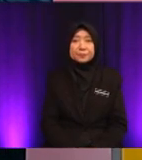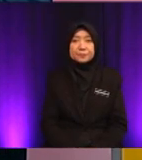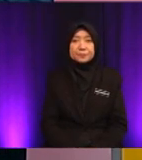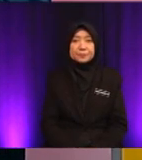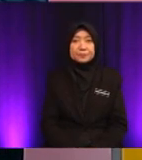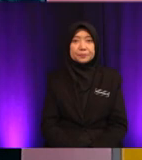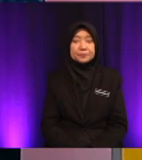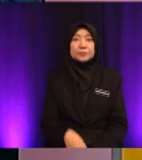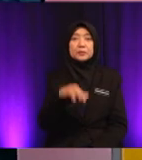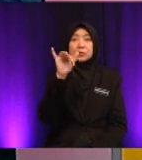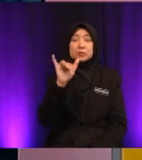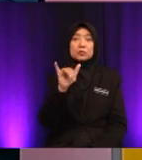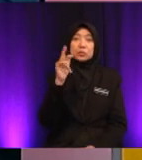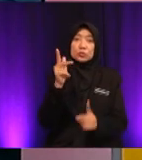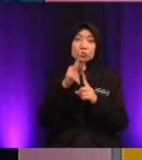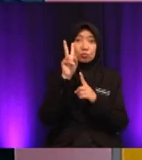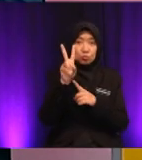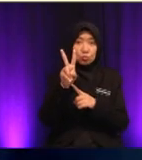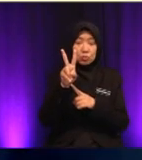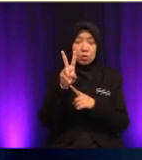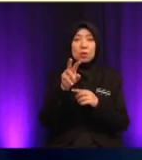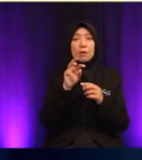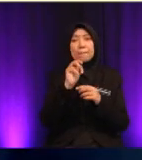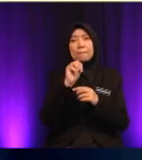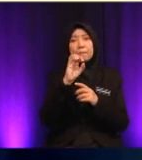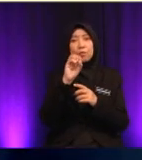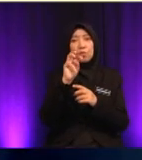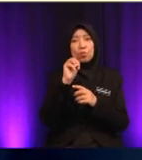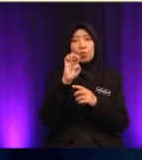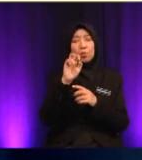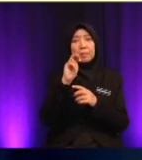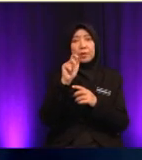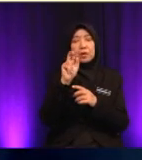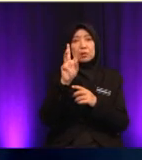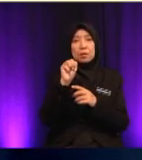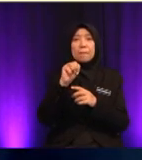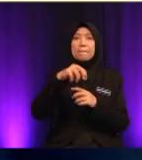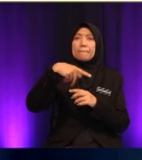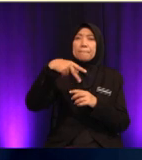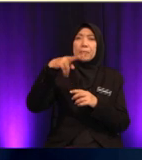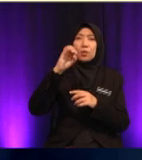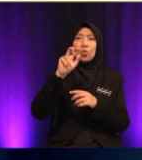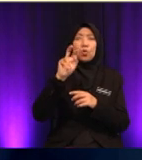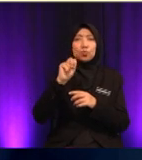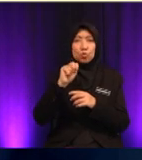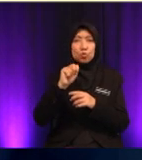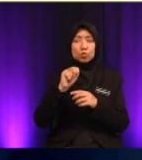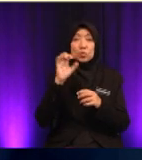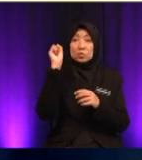yang kedua pula ialah momentum fotone dan juga Zarah di mana momentum ini adalah sifat bagi Sarah